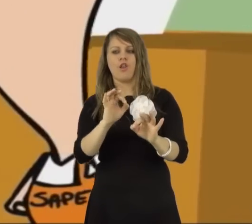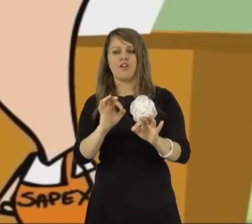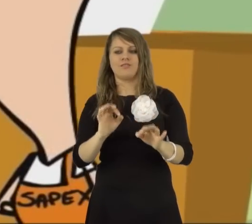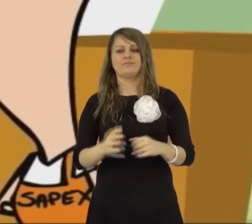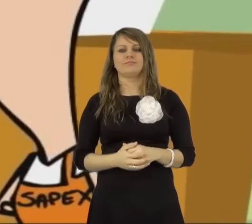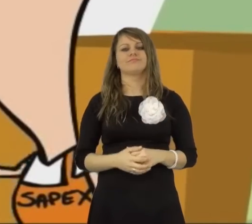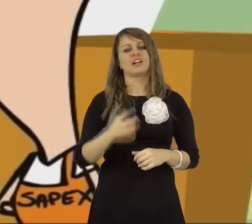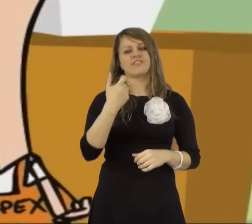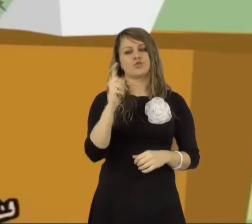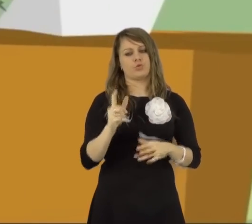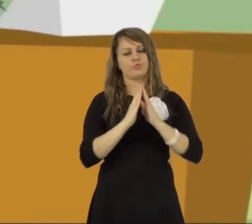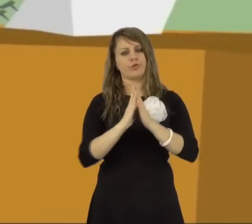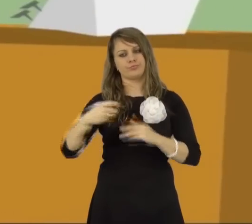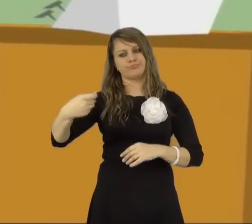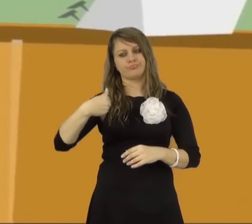się 200 mońków.